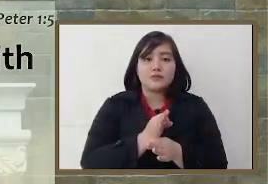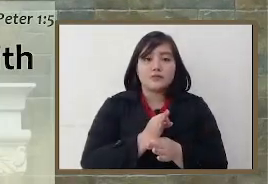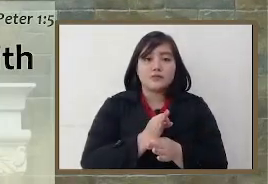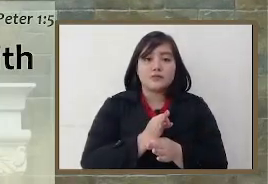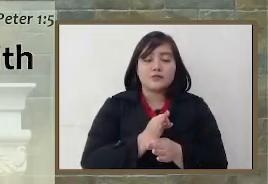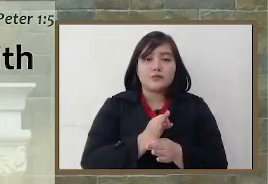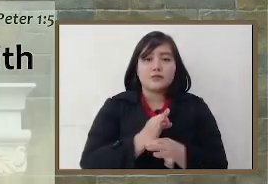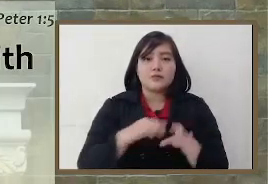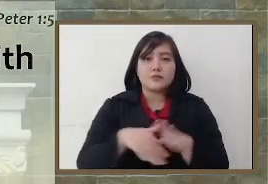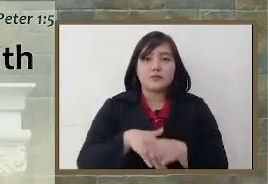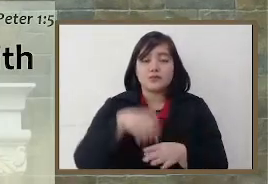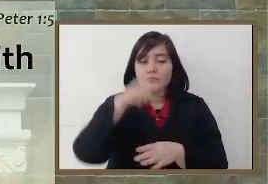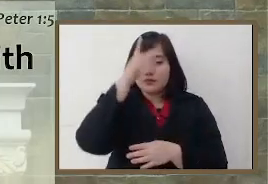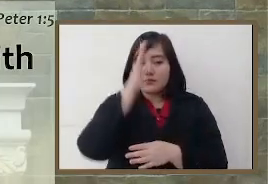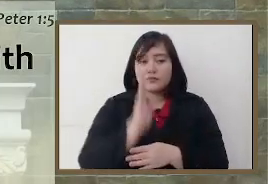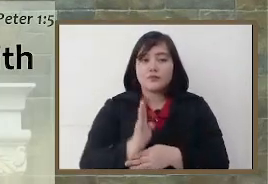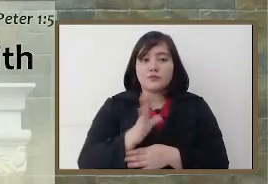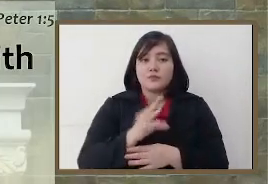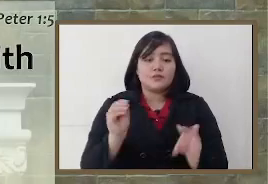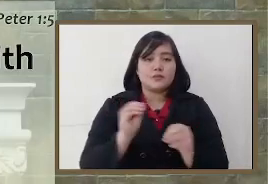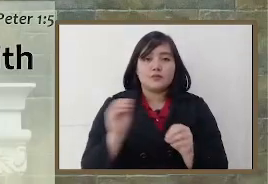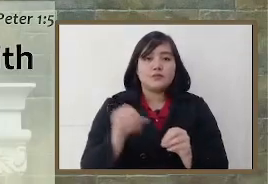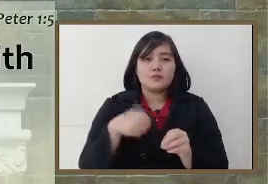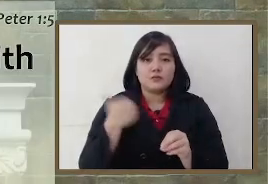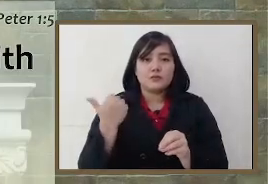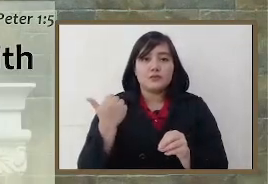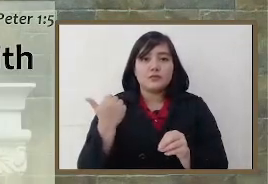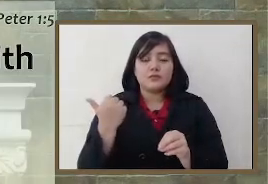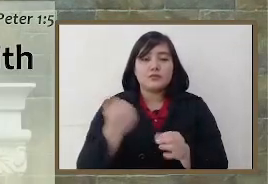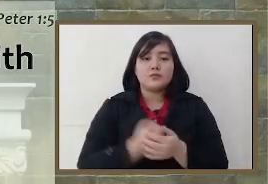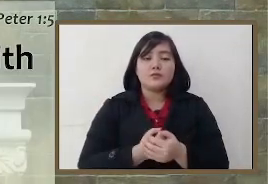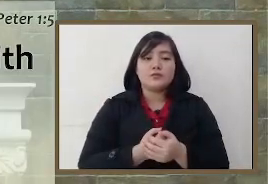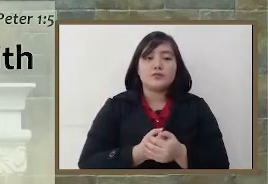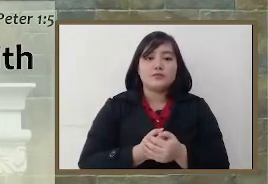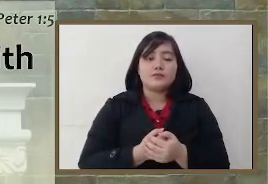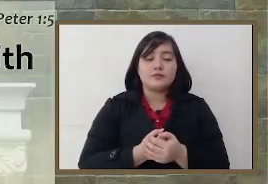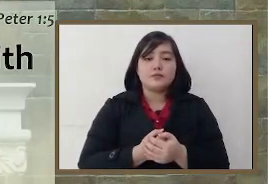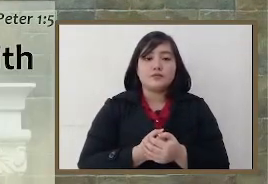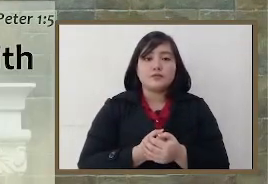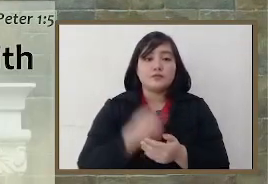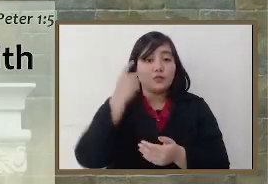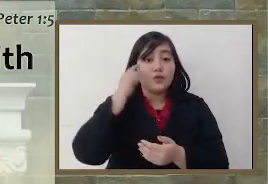Panginoon at walang iba kundi para sa Panginoon at